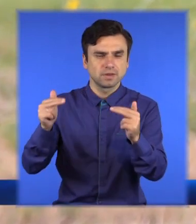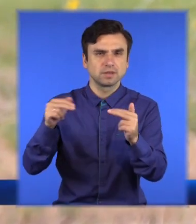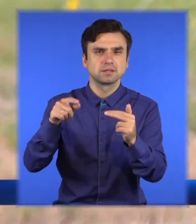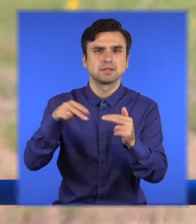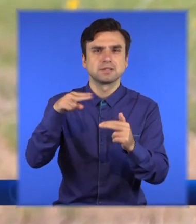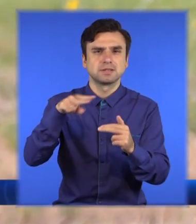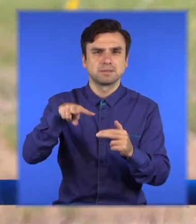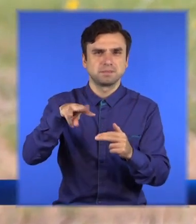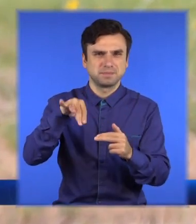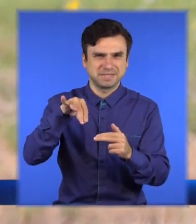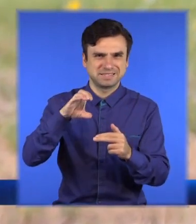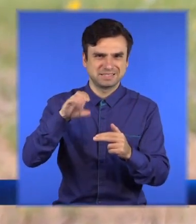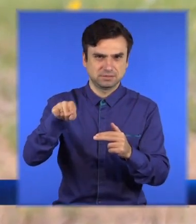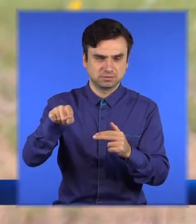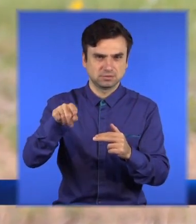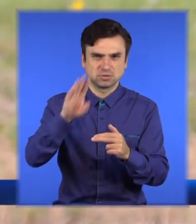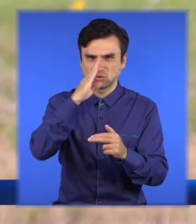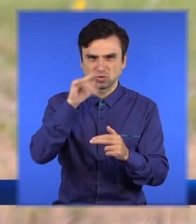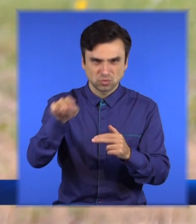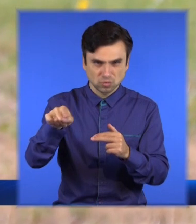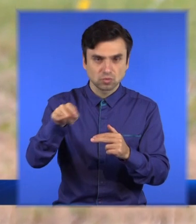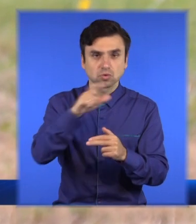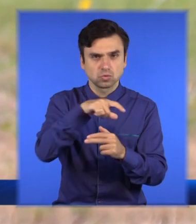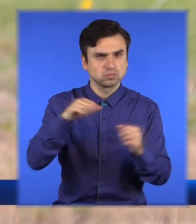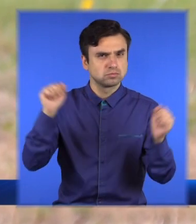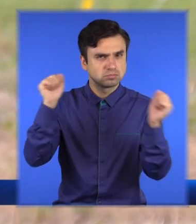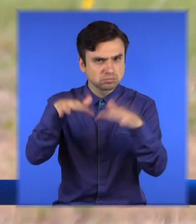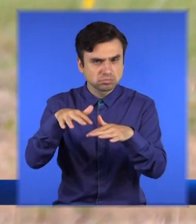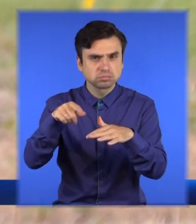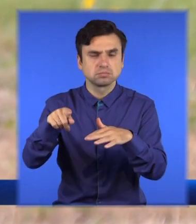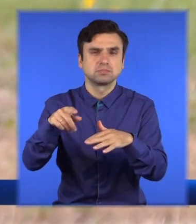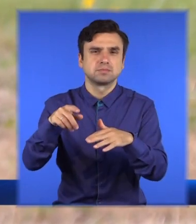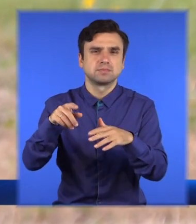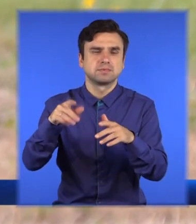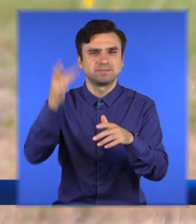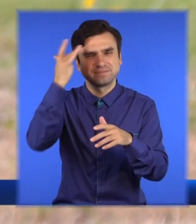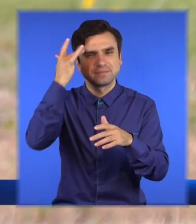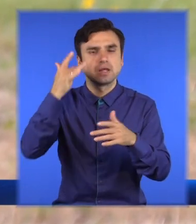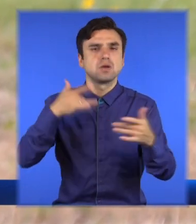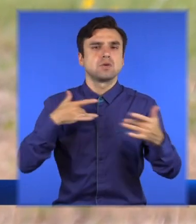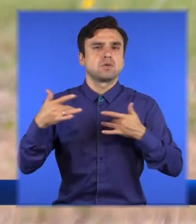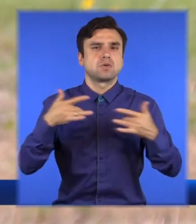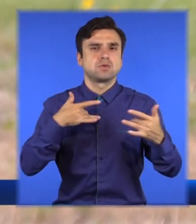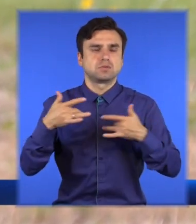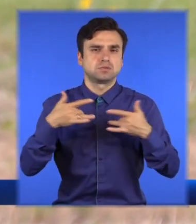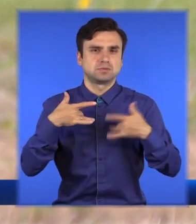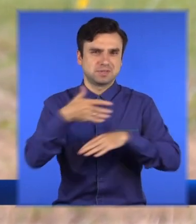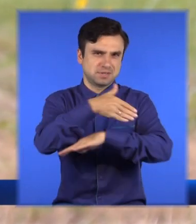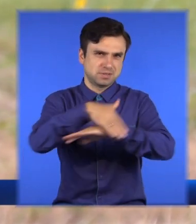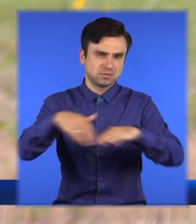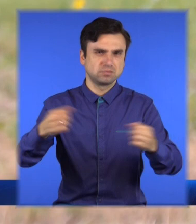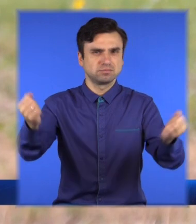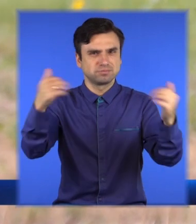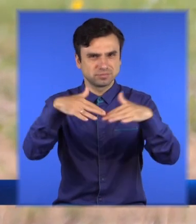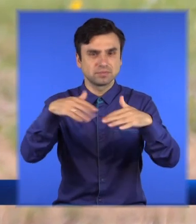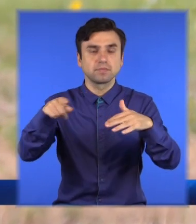Андрія Кузьменка, повинен себе питати, чи ті слова, які він співав, говорив,